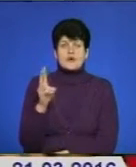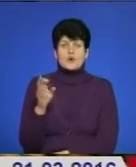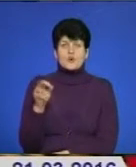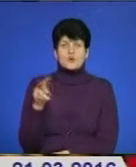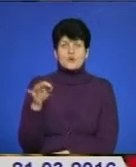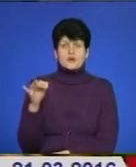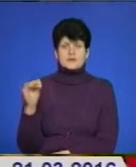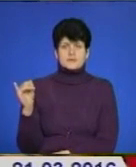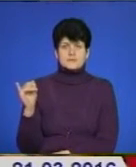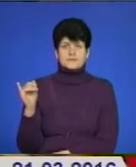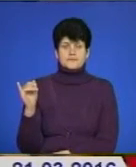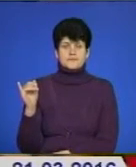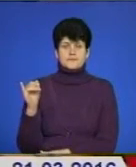питанні